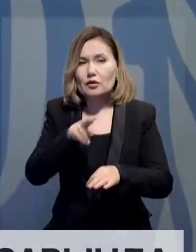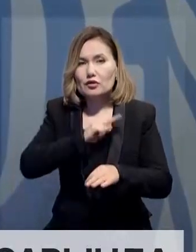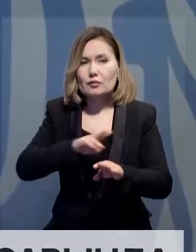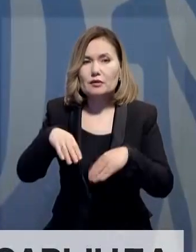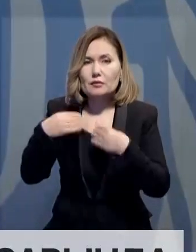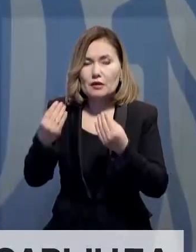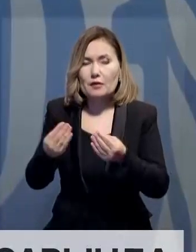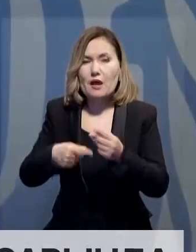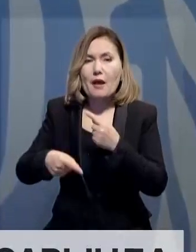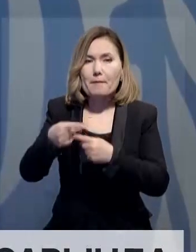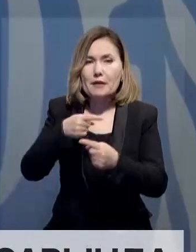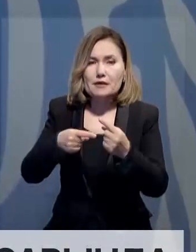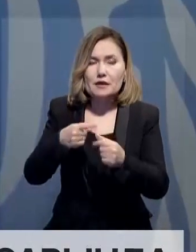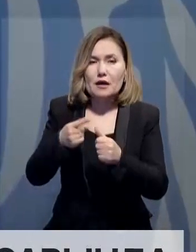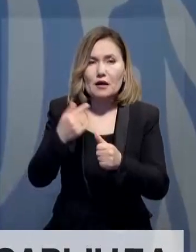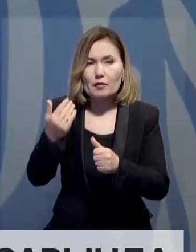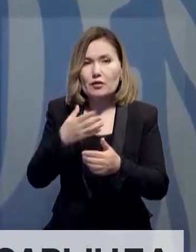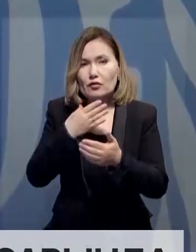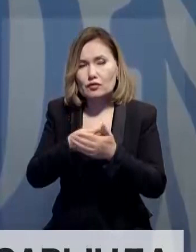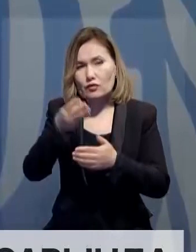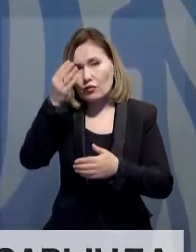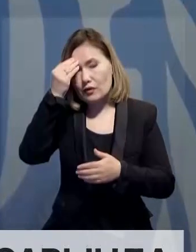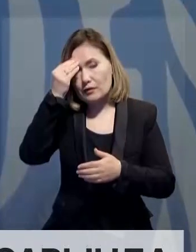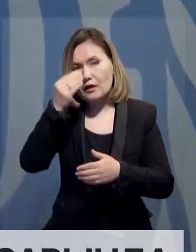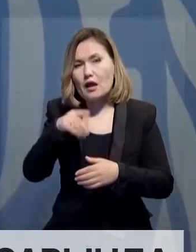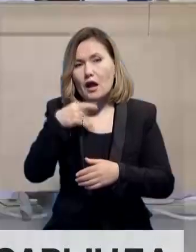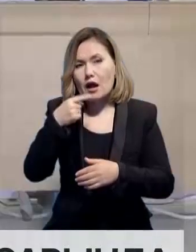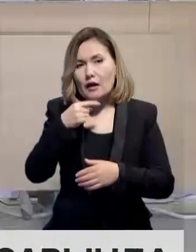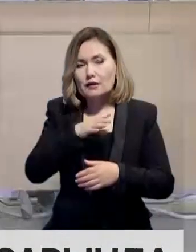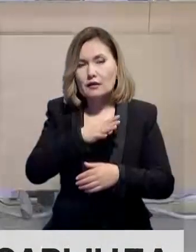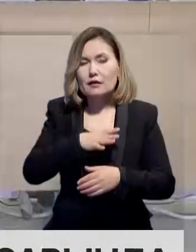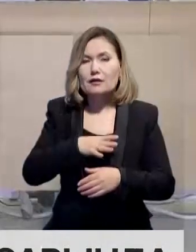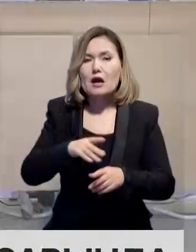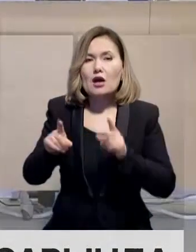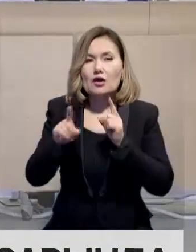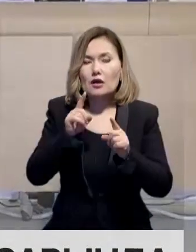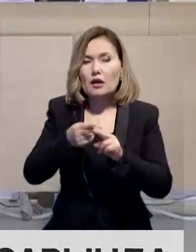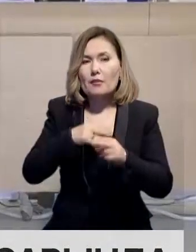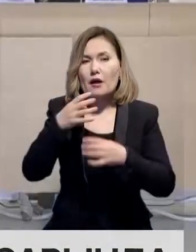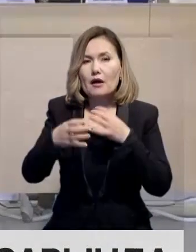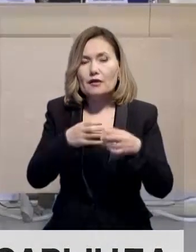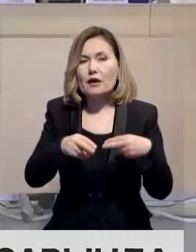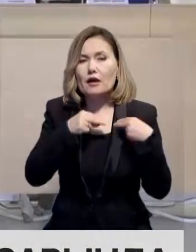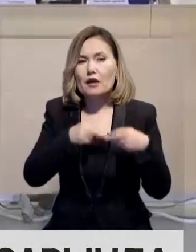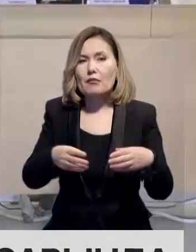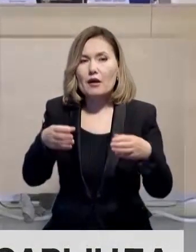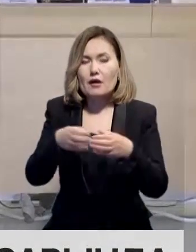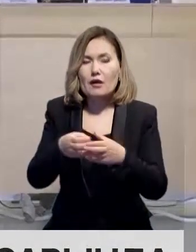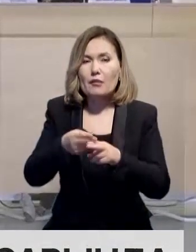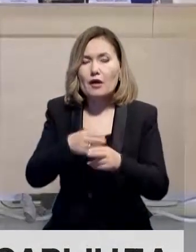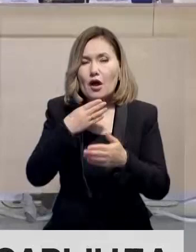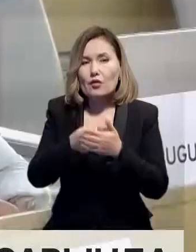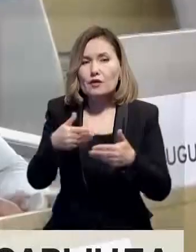берушілер жаңағы бизнестің атынан біз өз ойымызды жеткізіп отырмыз. Сессия барысында халықаралық еңбек ұйымының өкілдері